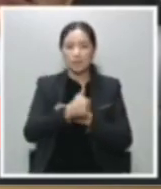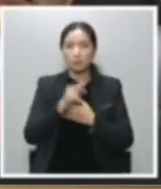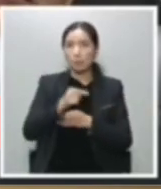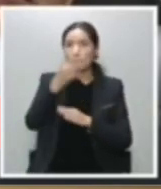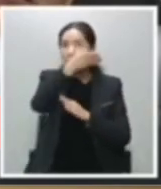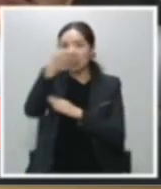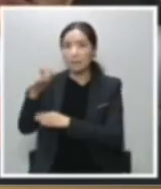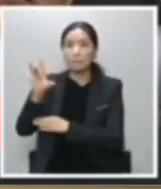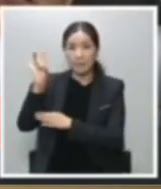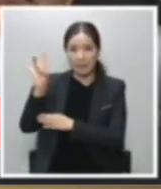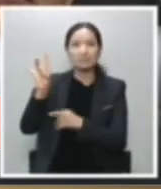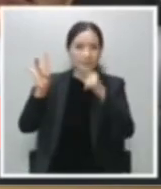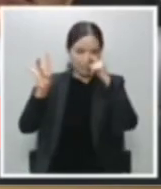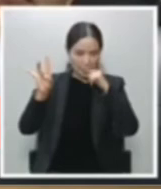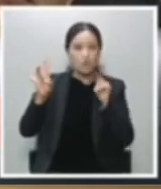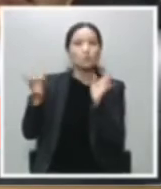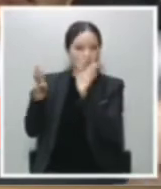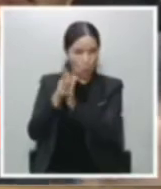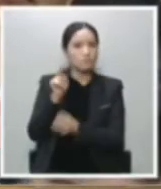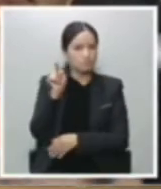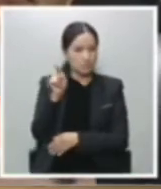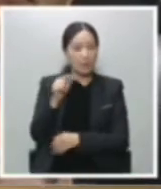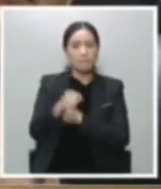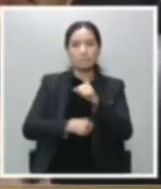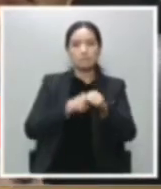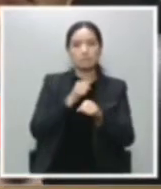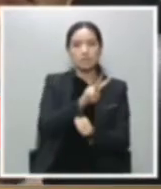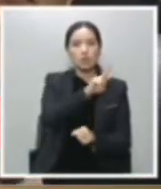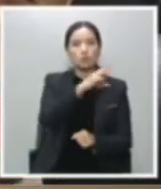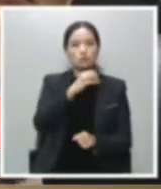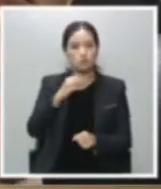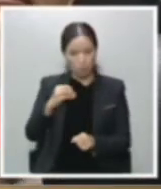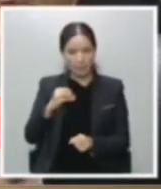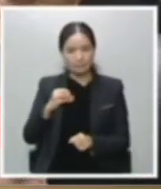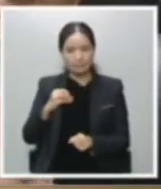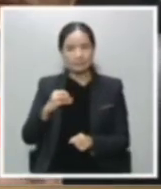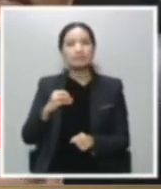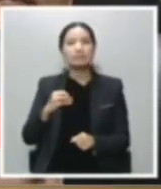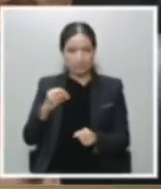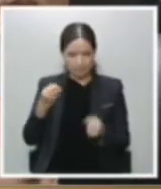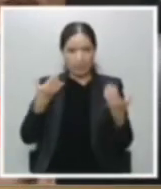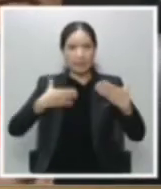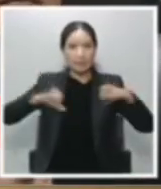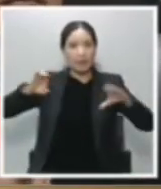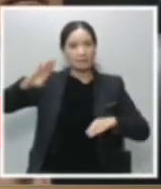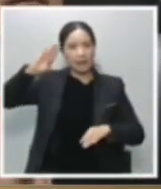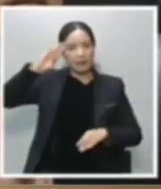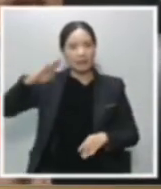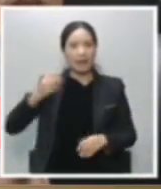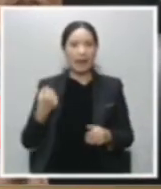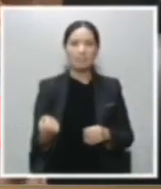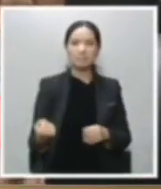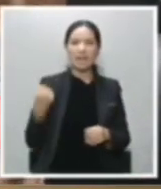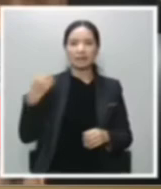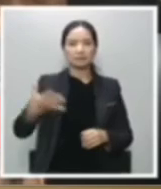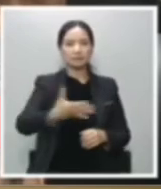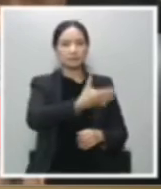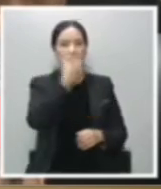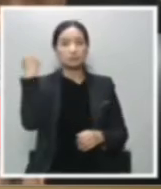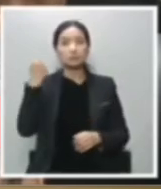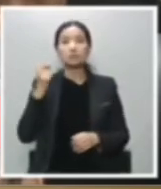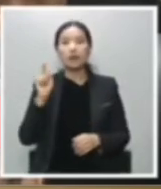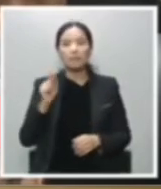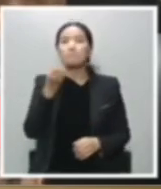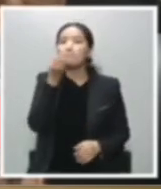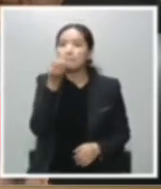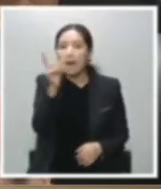ทศหลังจากปีคศ2000ที่มีการปฏิวัติรัฐประหารท่านประธานจะเห็นนะครับว่าประเทศที่รัฐประหารเนี่ยส่วนใหญ่ก็อยู่ในประ